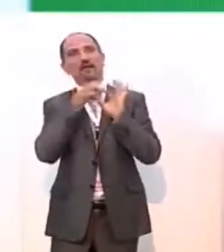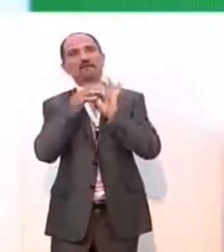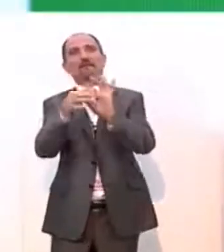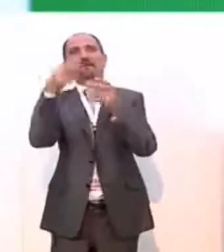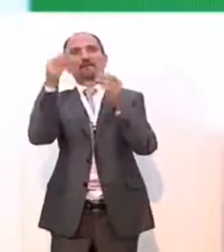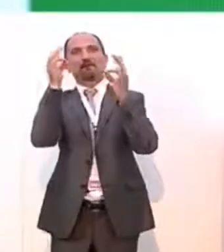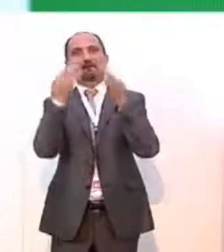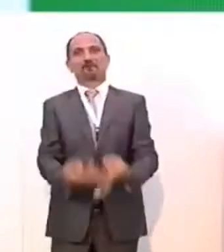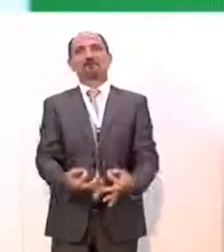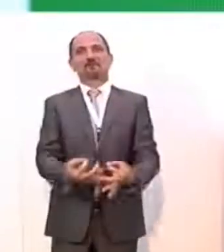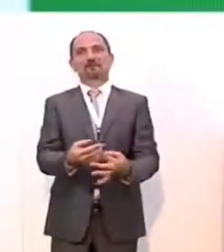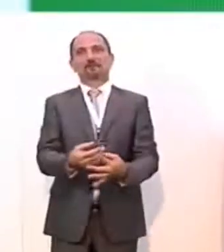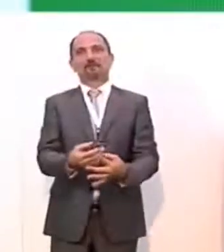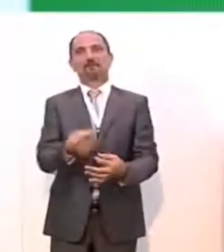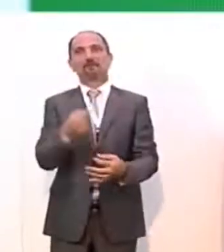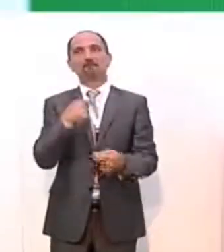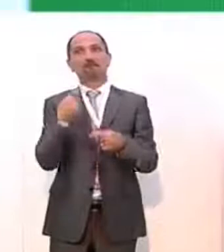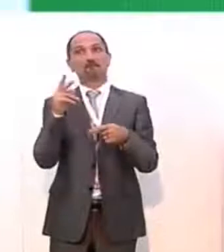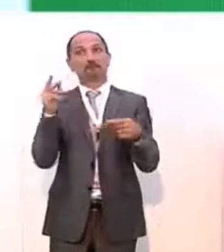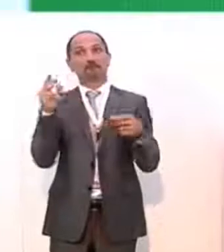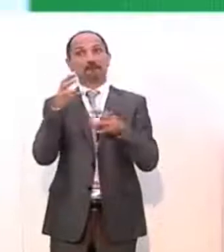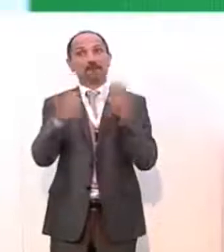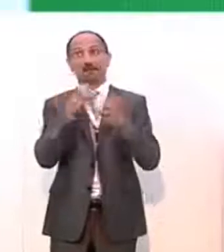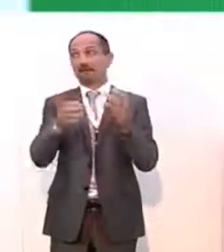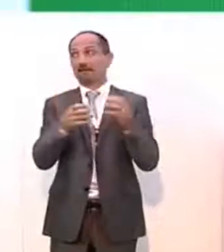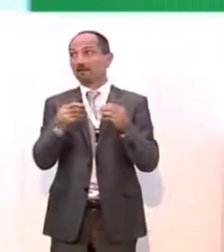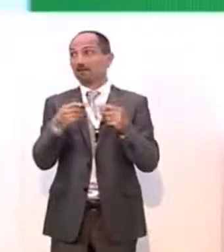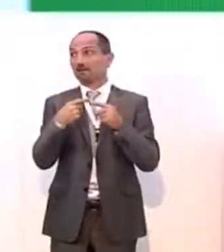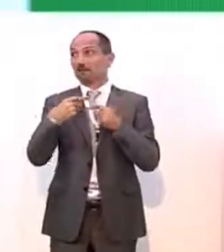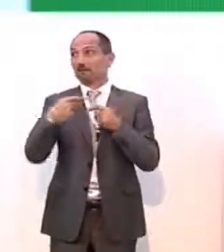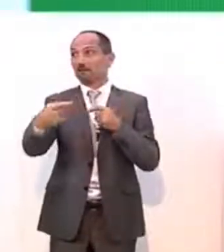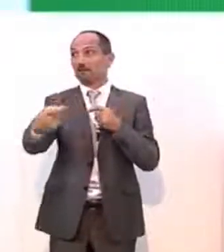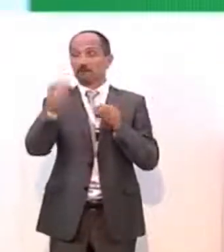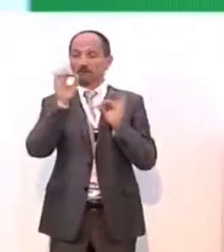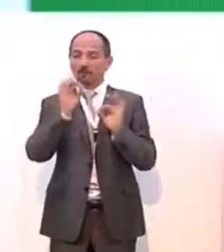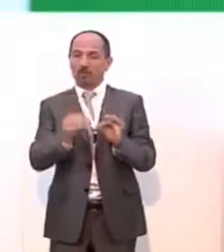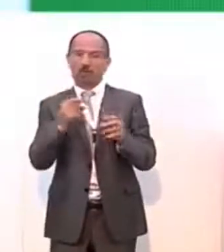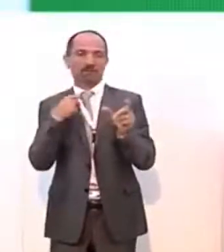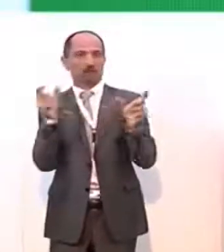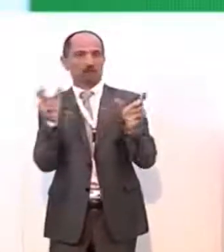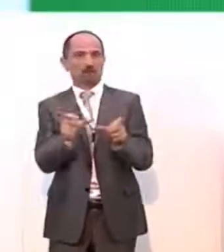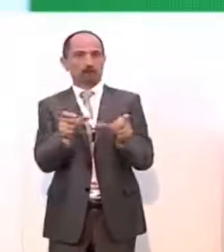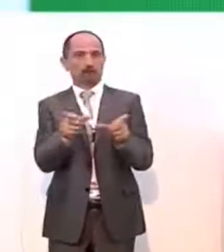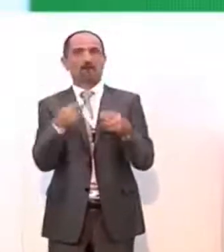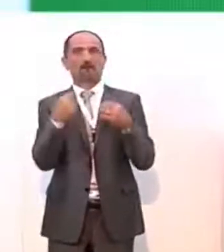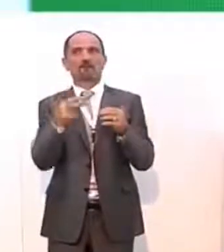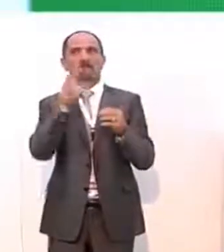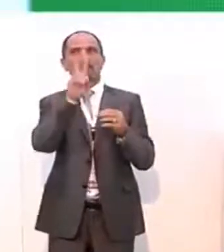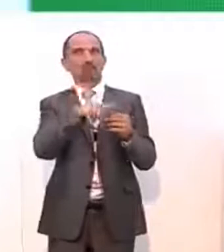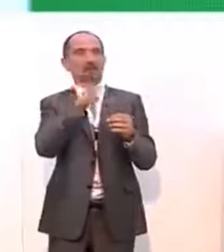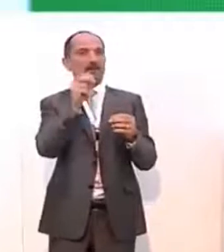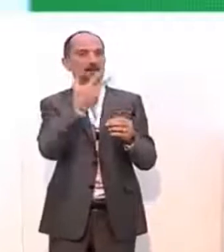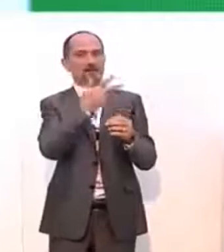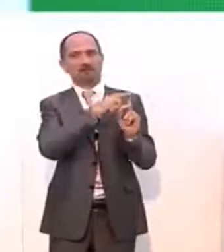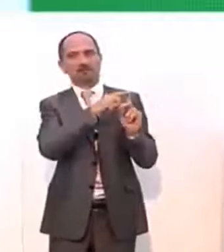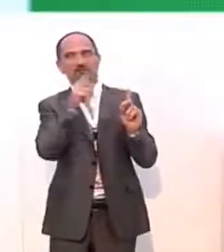precisi. Durante la lunga crisi, la crescita dell'occupazione femminile si è bloccata. Tra il